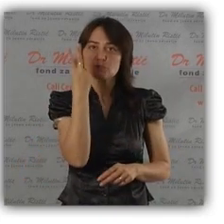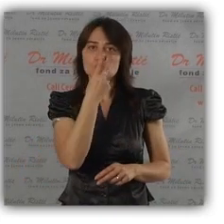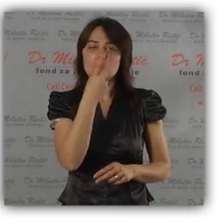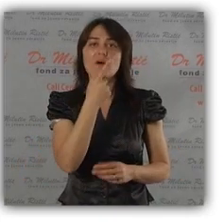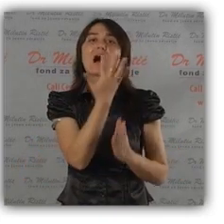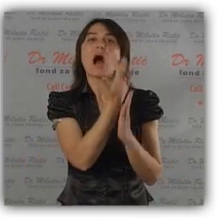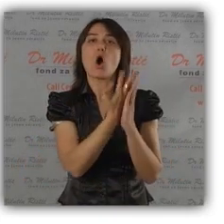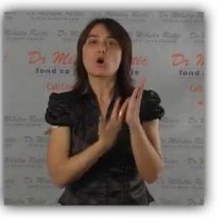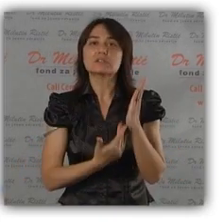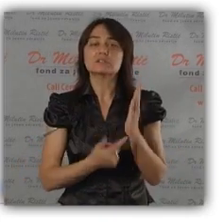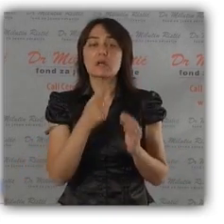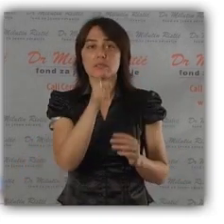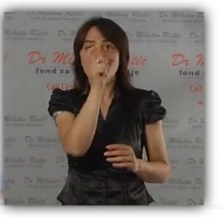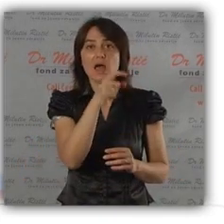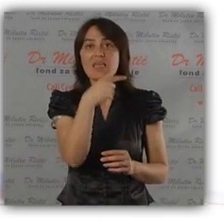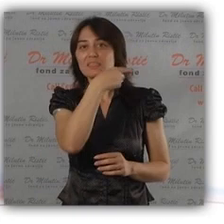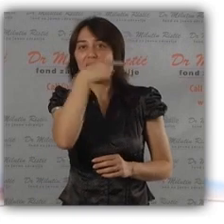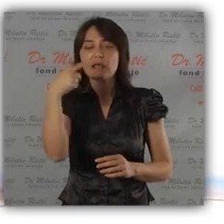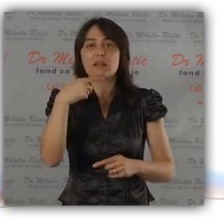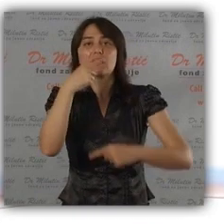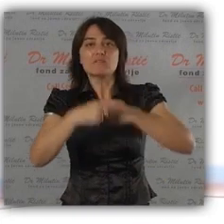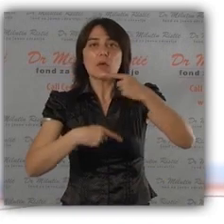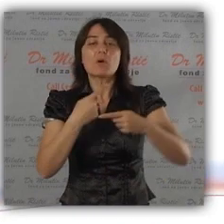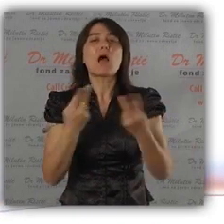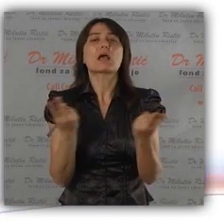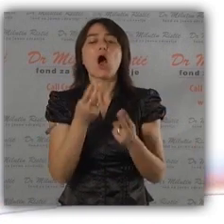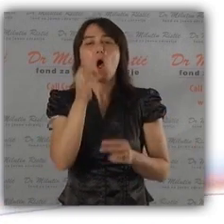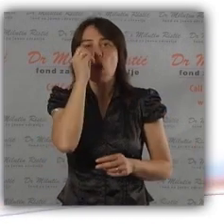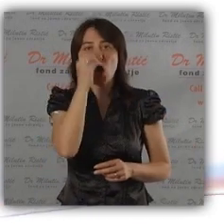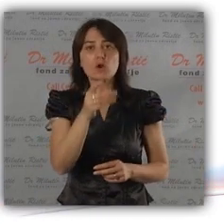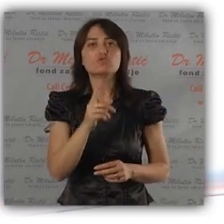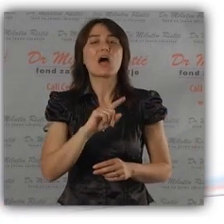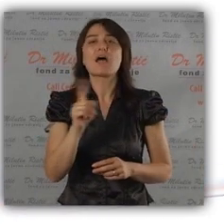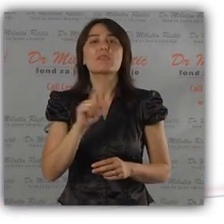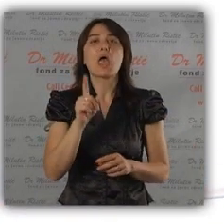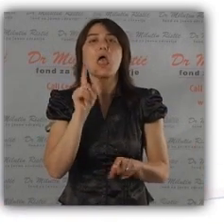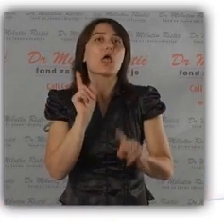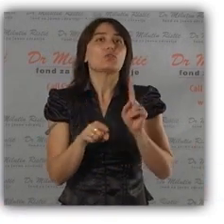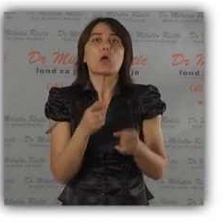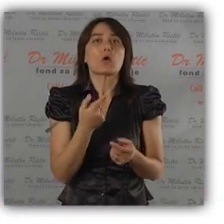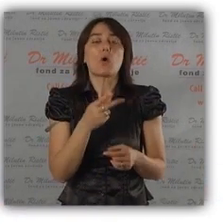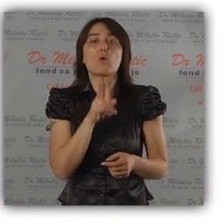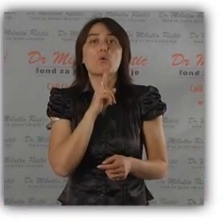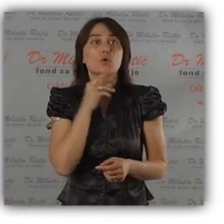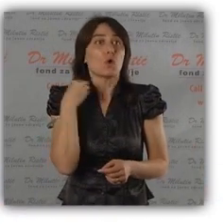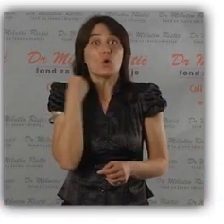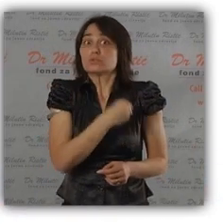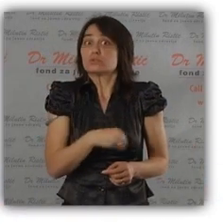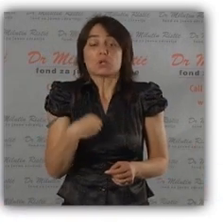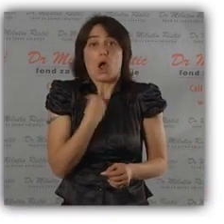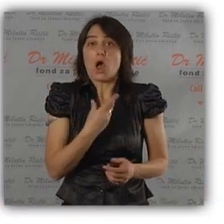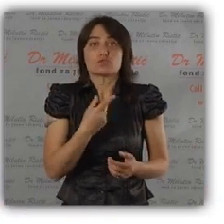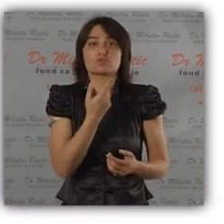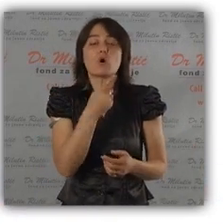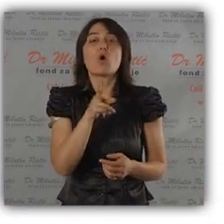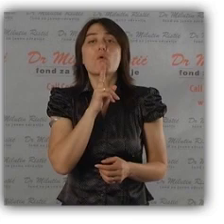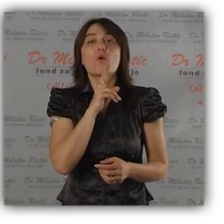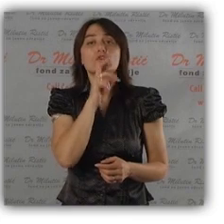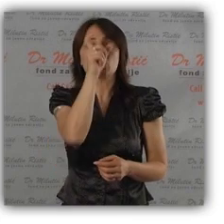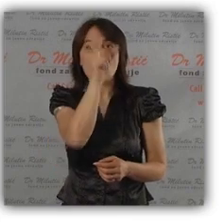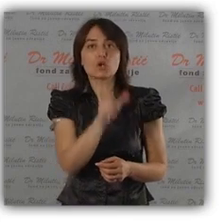realnosti, što podrazumeva ocjenu potencijalnih negativnih posljedica kao loše, ali ne kao neke koje su